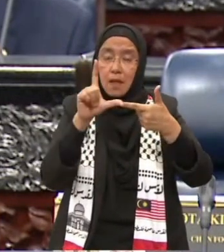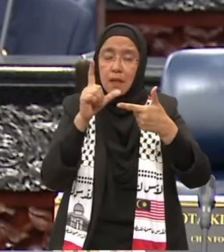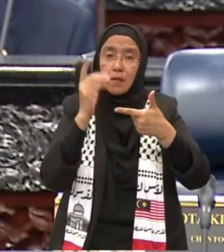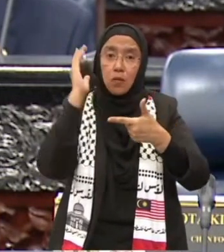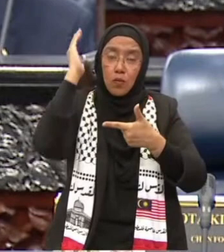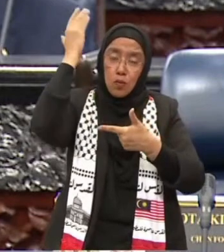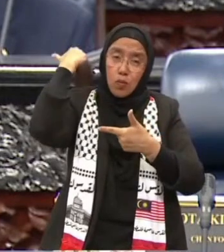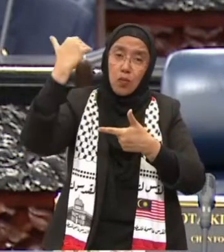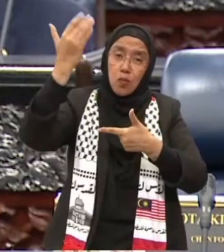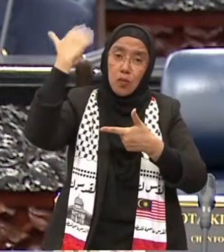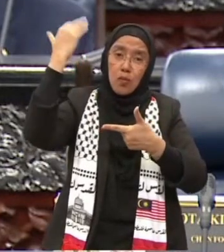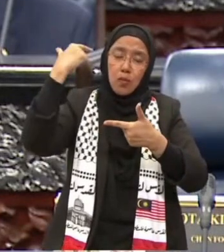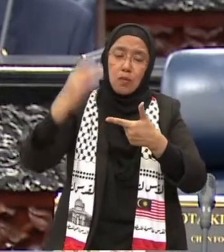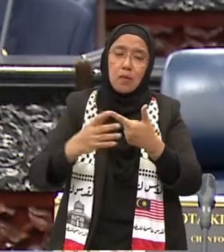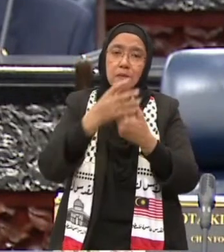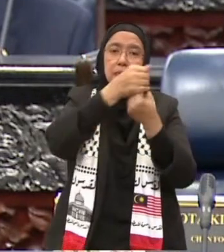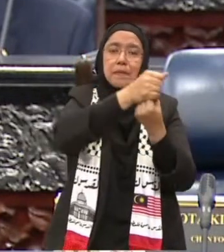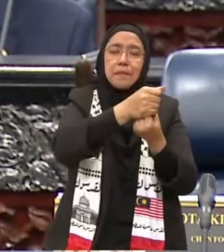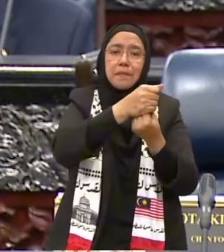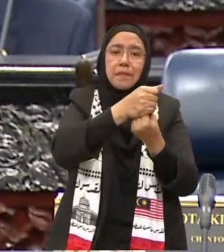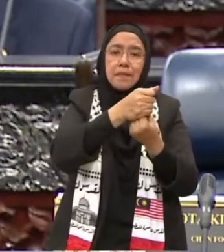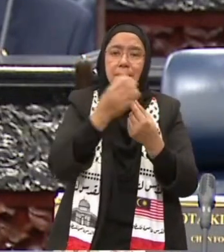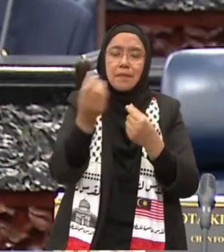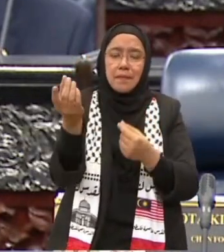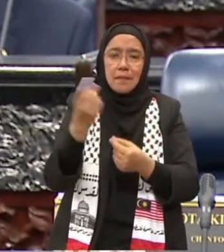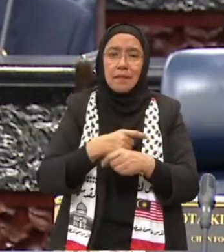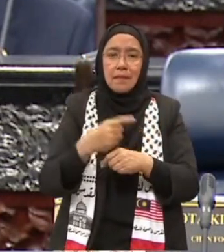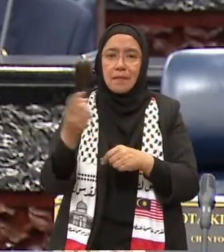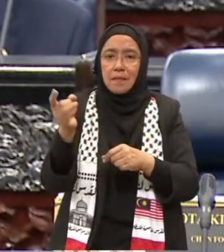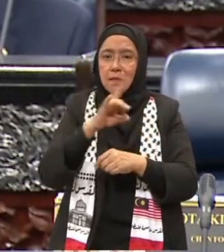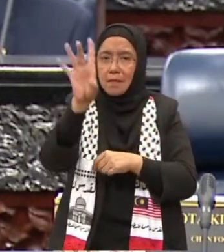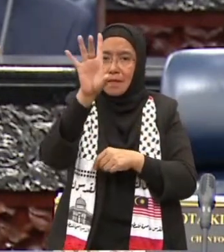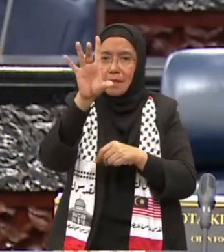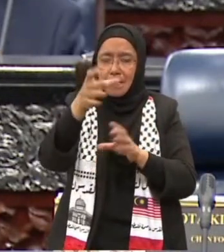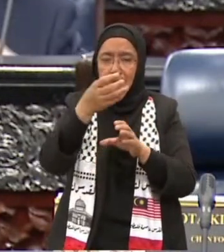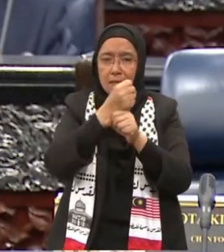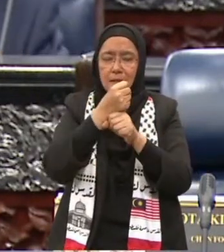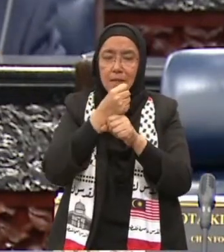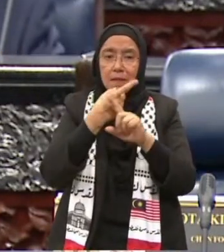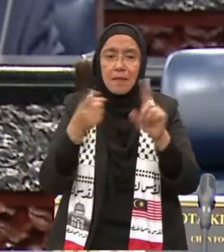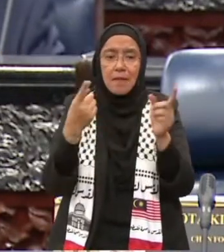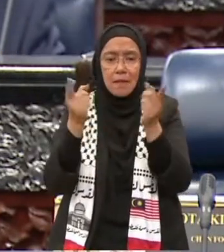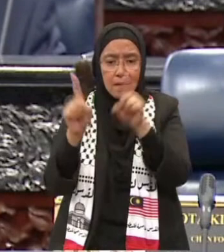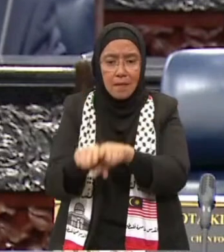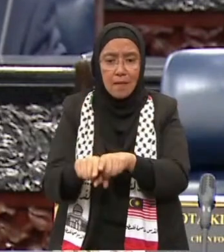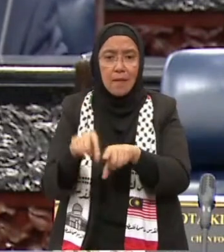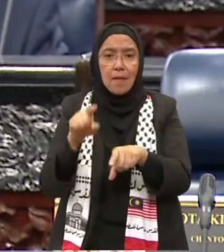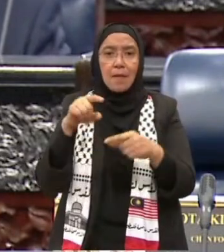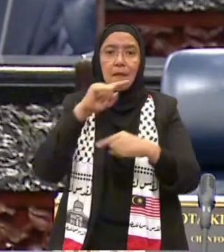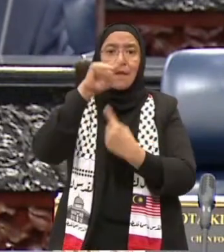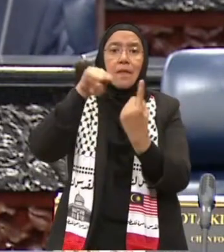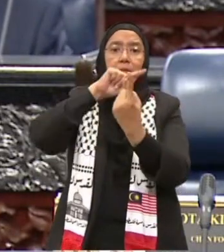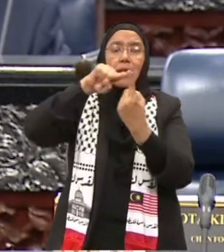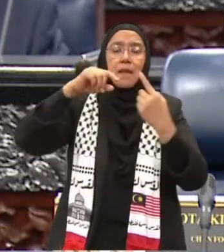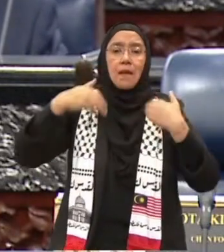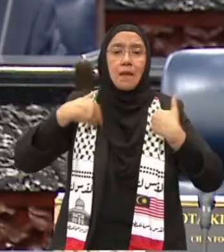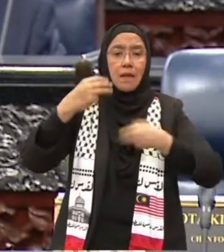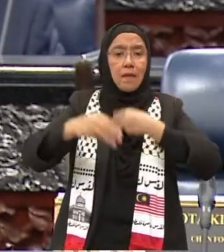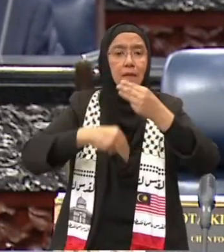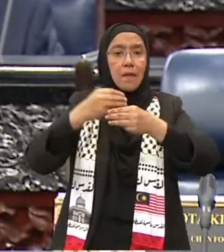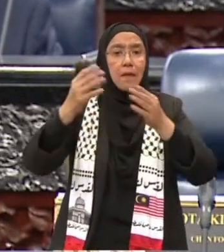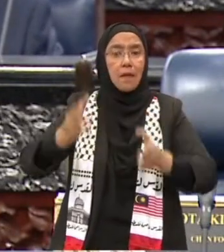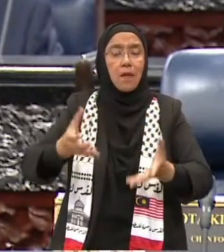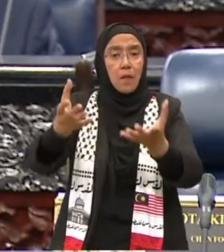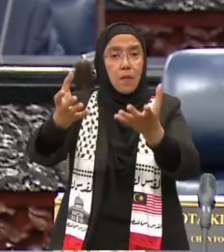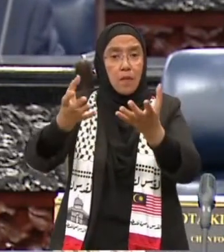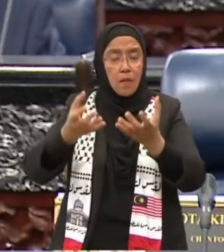bersekali. Apa yang berlaku sebagai contoh, apabila ada pemaju ingin memajukan kawasan perumahan, mereka memohon